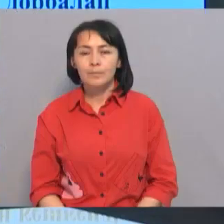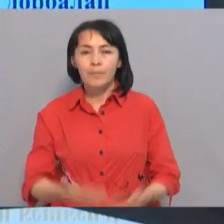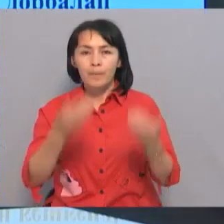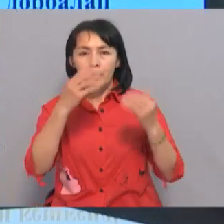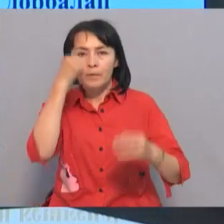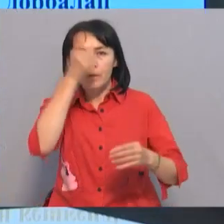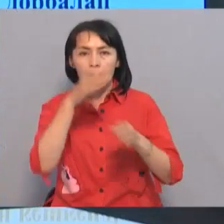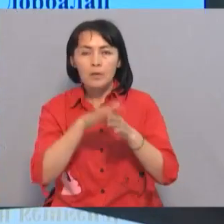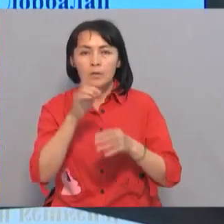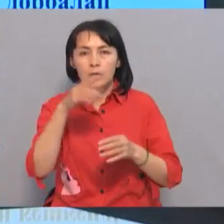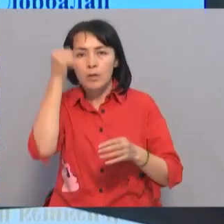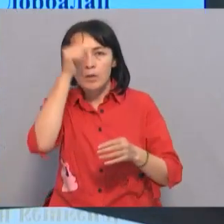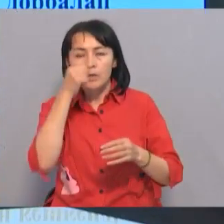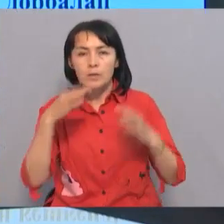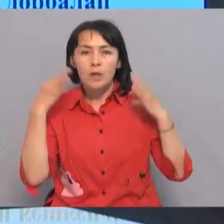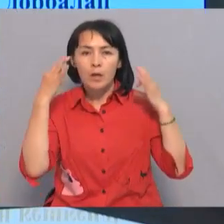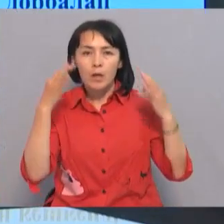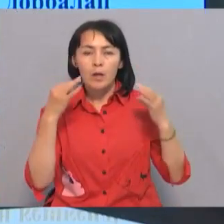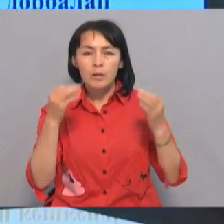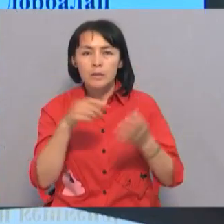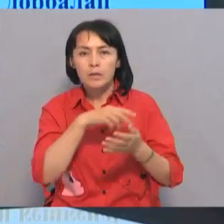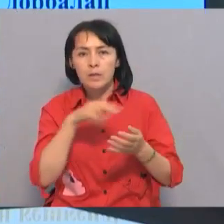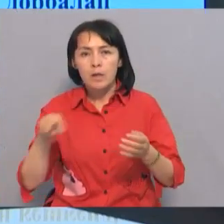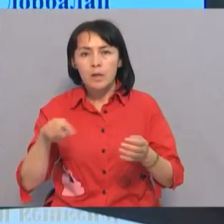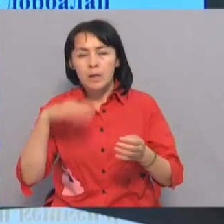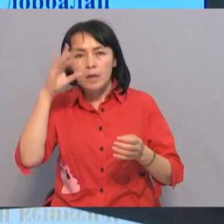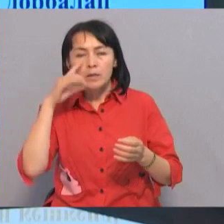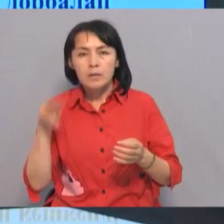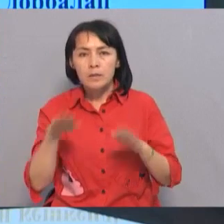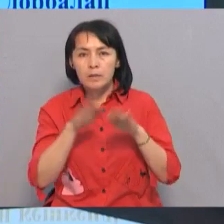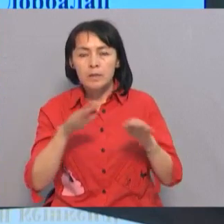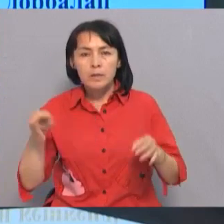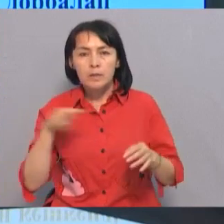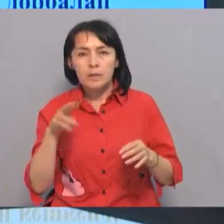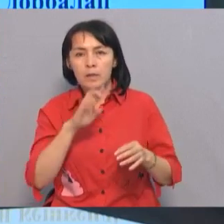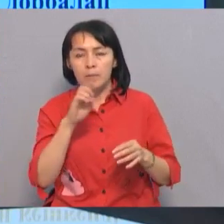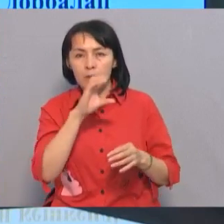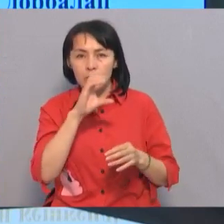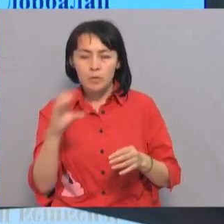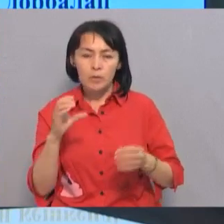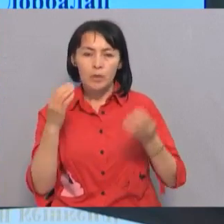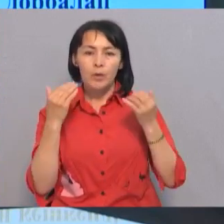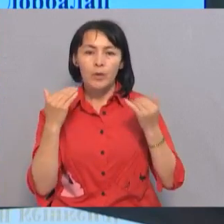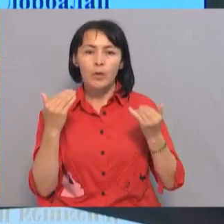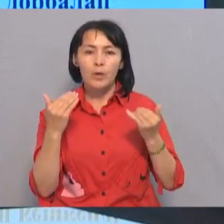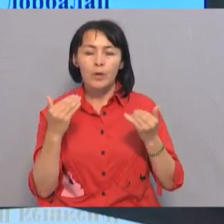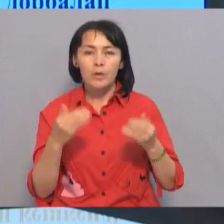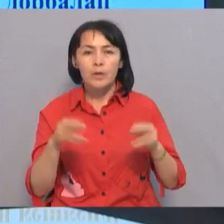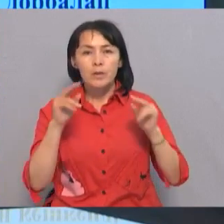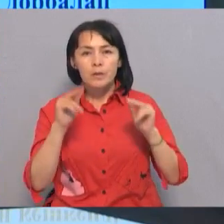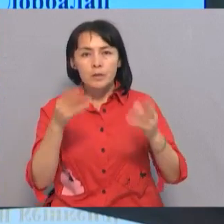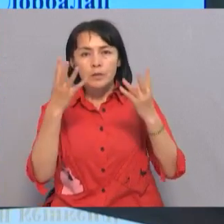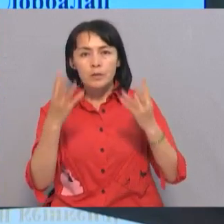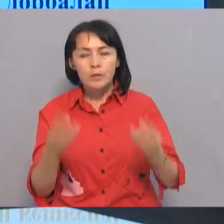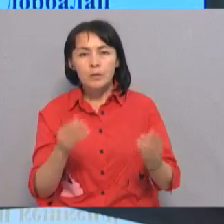В этом году исполняется 100 лет со дня рождения классика казахской детской литературы Бердибека Сокпакбаева. В честь знаменательной даты